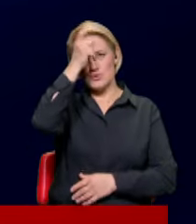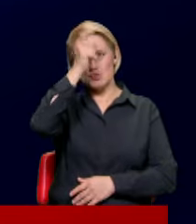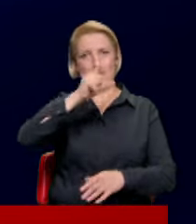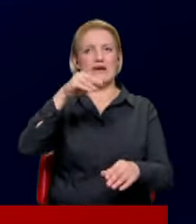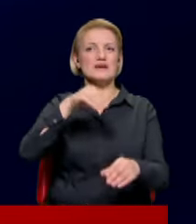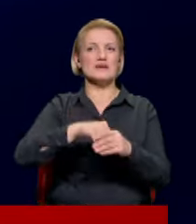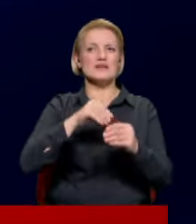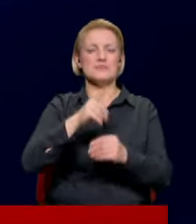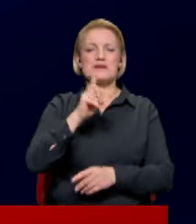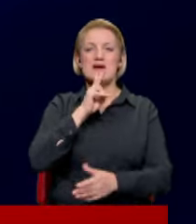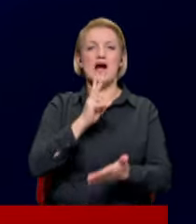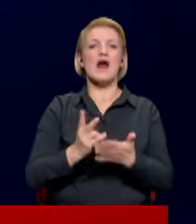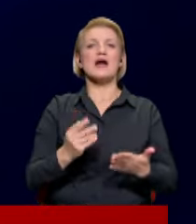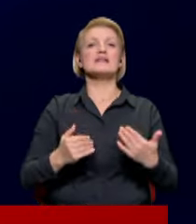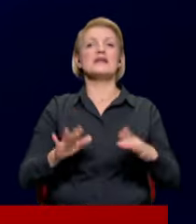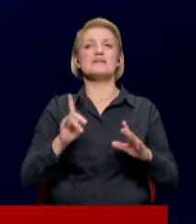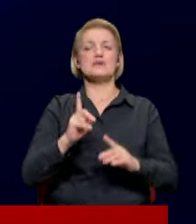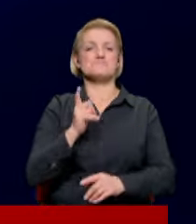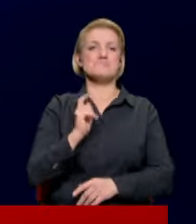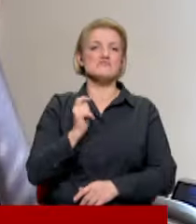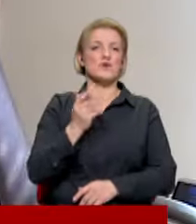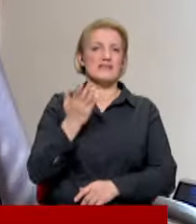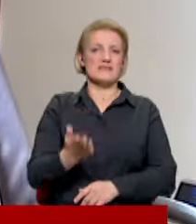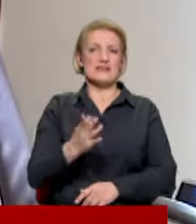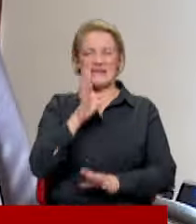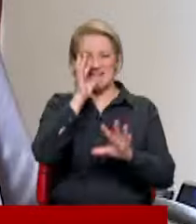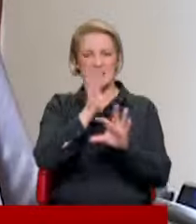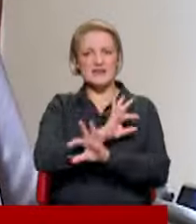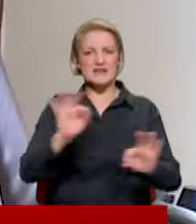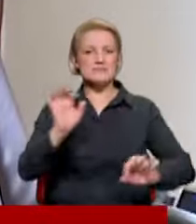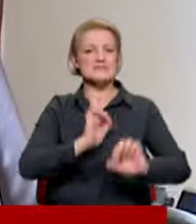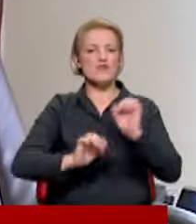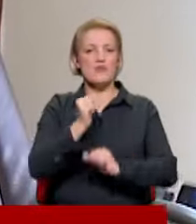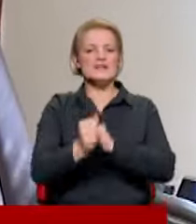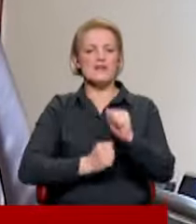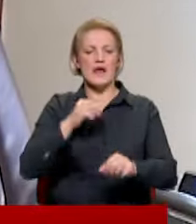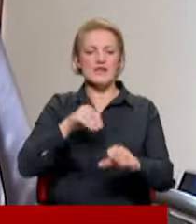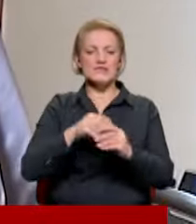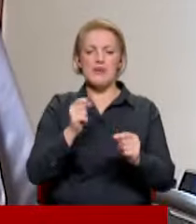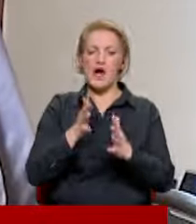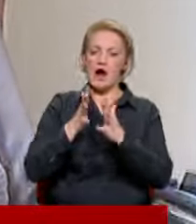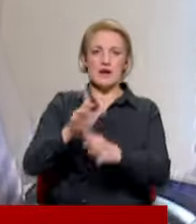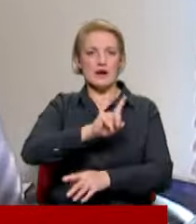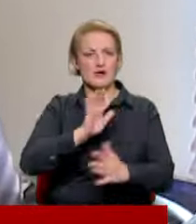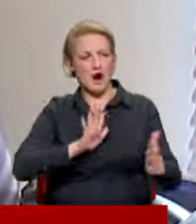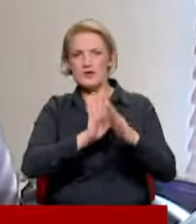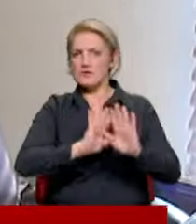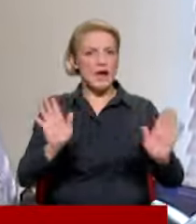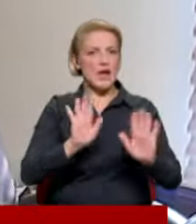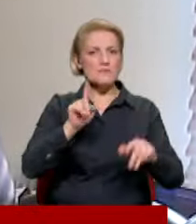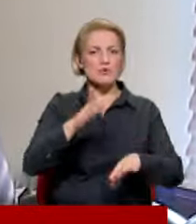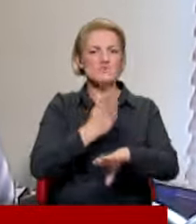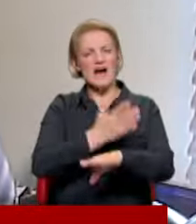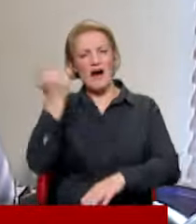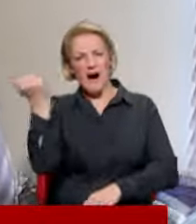için bir tercih değil bir mecburiyettir kimse savunma sanayi için para harcanmasına karşı falan değil yani buradan bir vatan